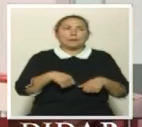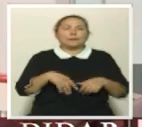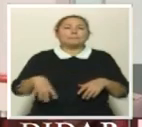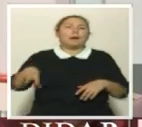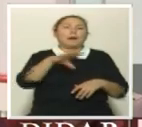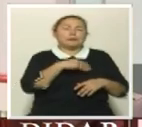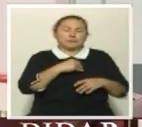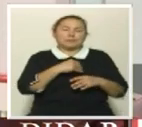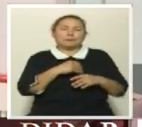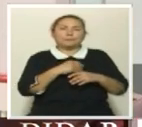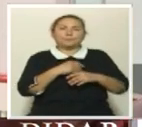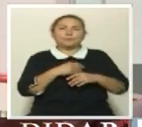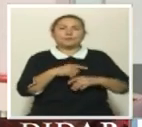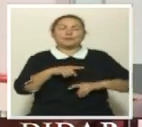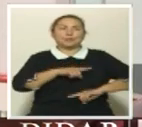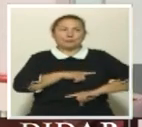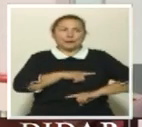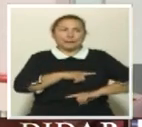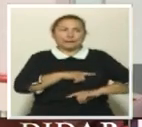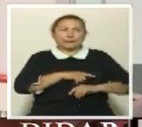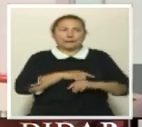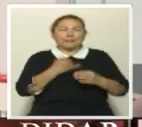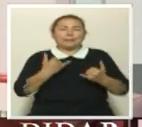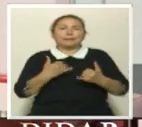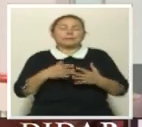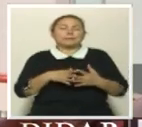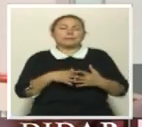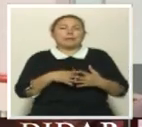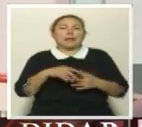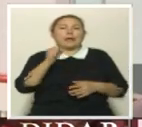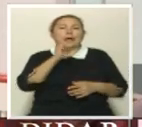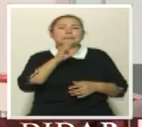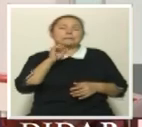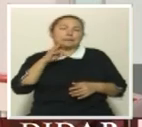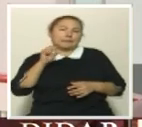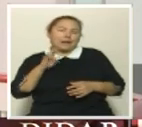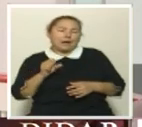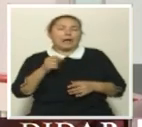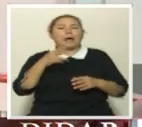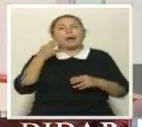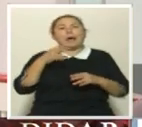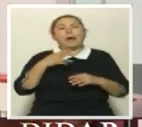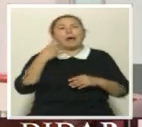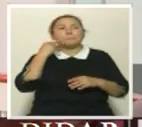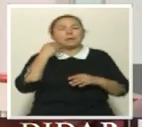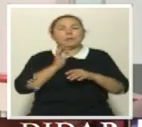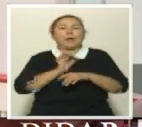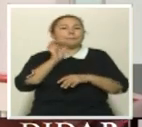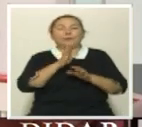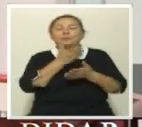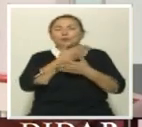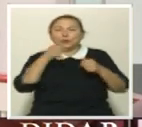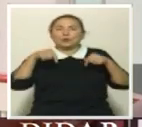барлық оборудованияларымыз жеткілікті. Қазіргі таңда біз Астана, Алматы республикалық уровеньге жібермейміз.